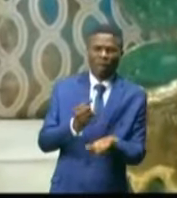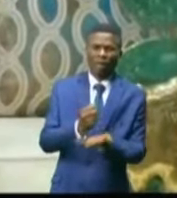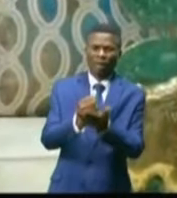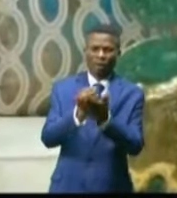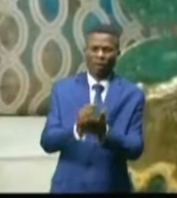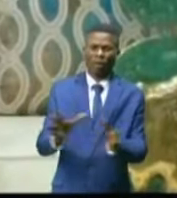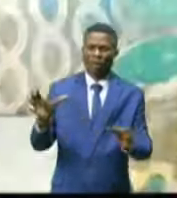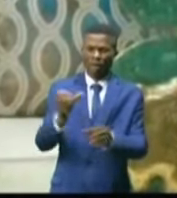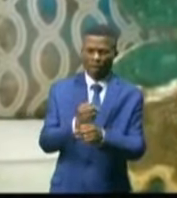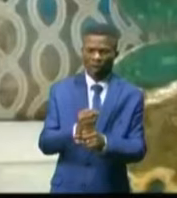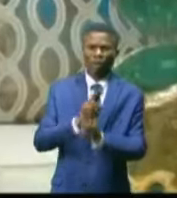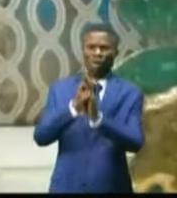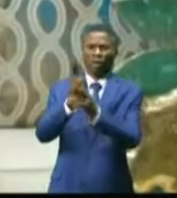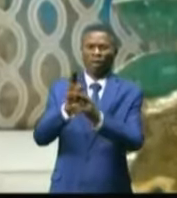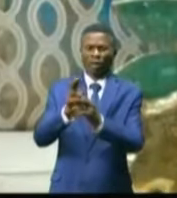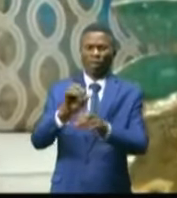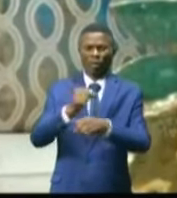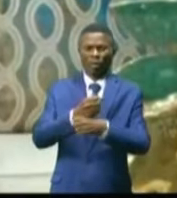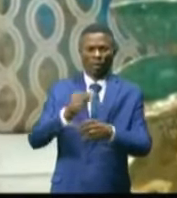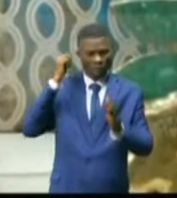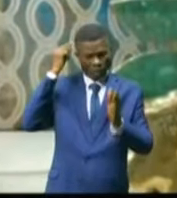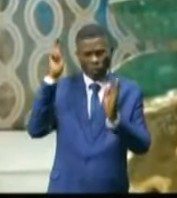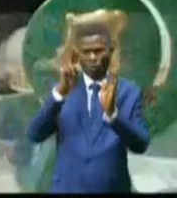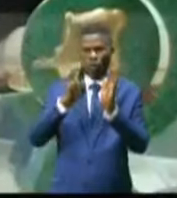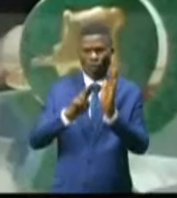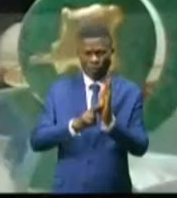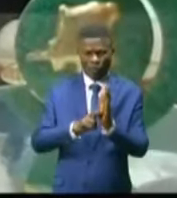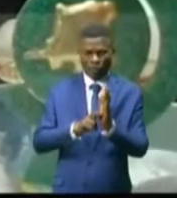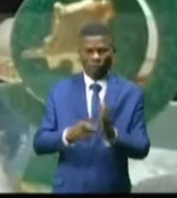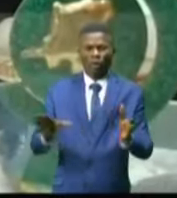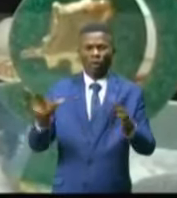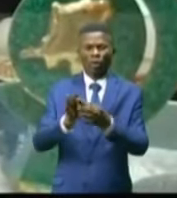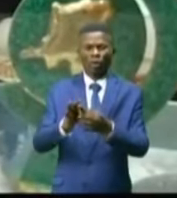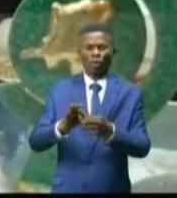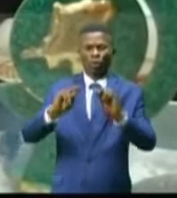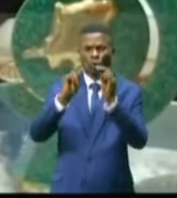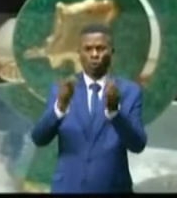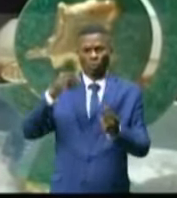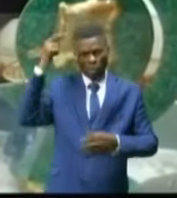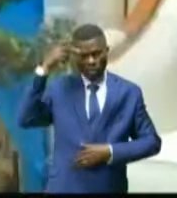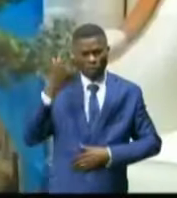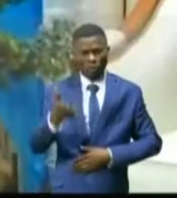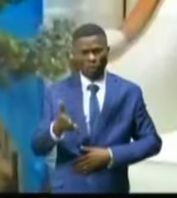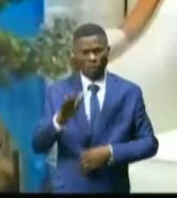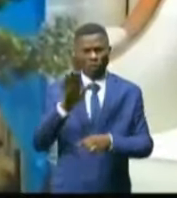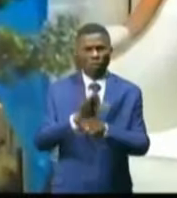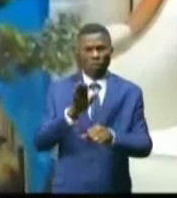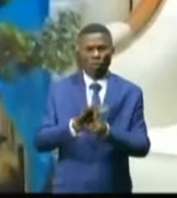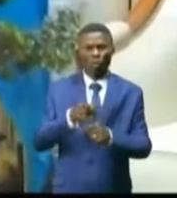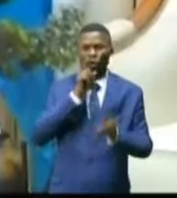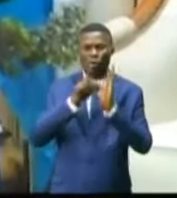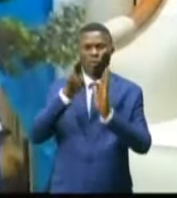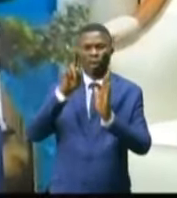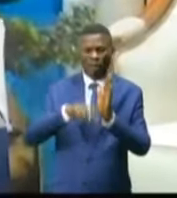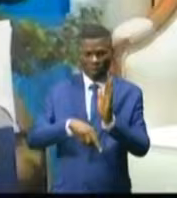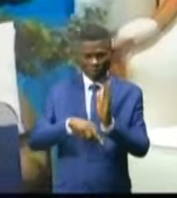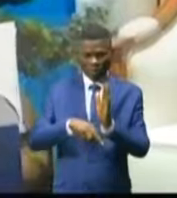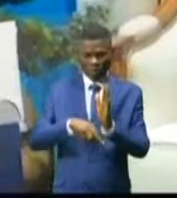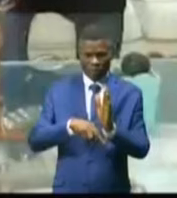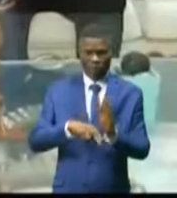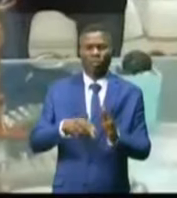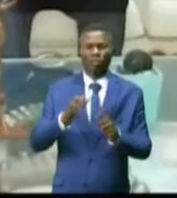la conclusion d'un accord de gouvernement entre les membres de la coalition majoritaire. Une majorité parlementaire confirmée